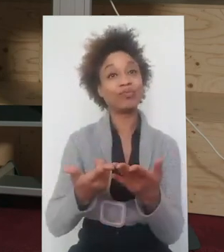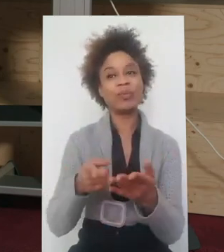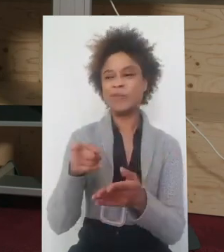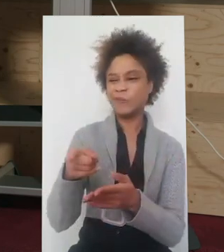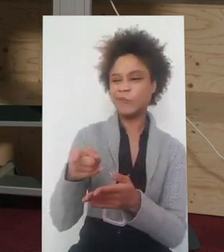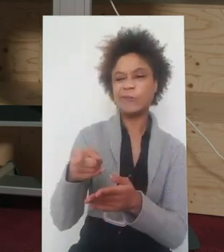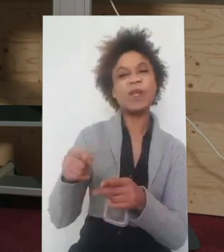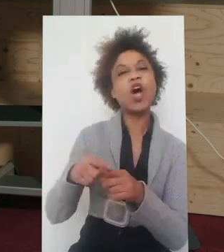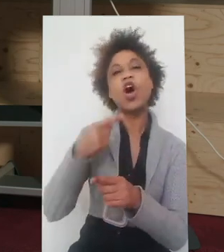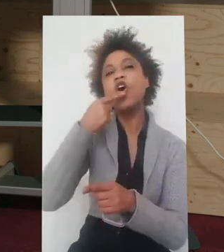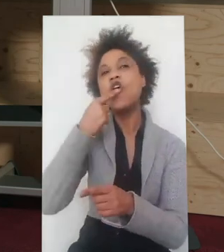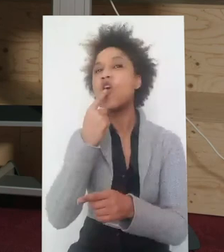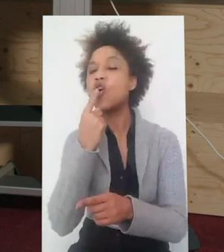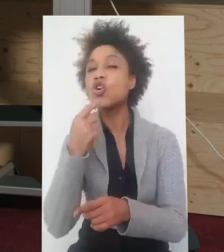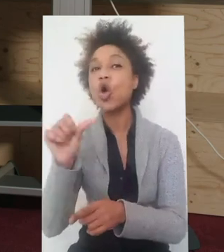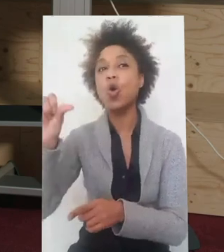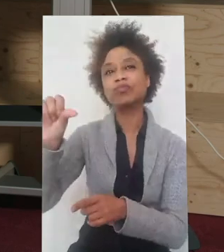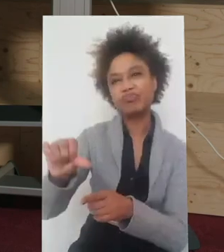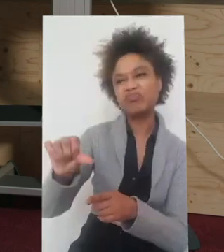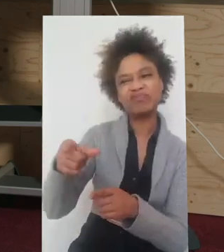voor de overheid. Marieke?